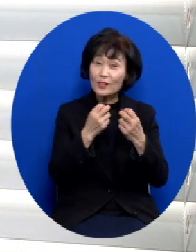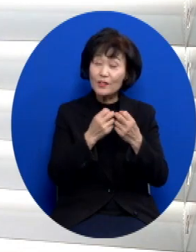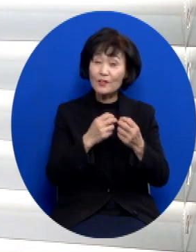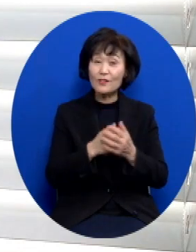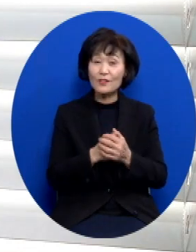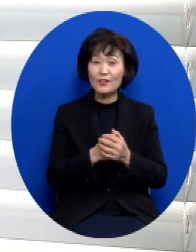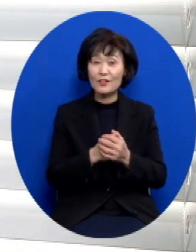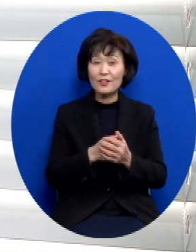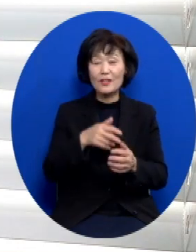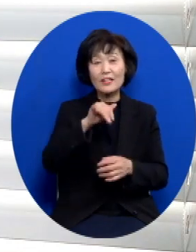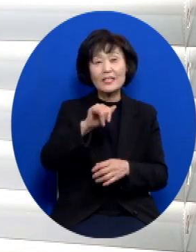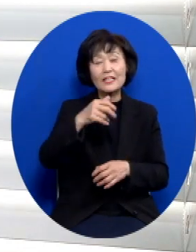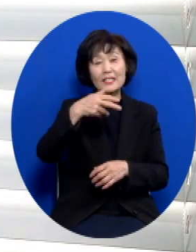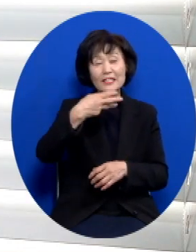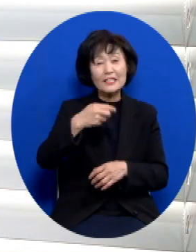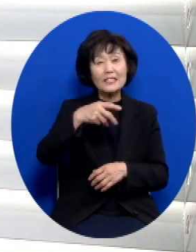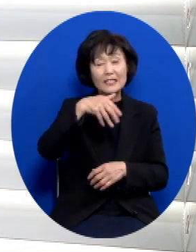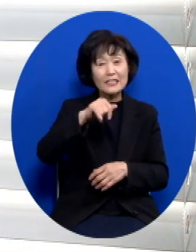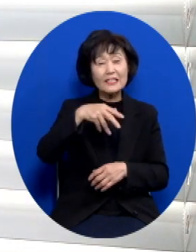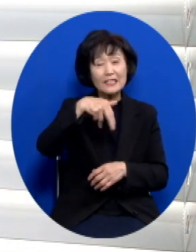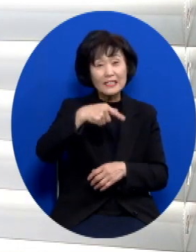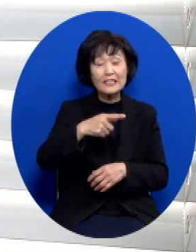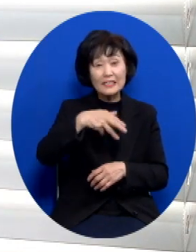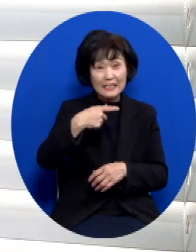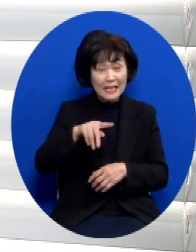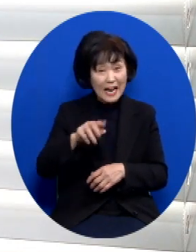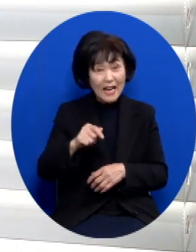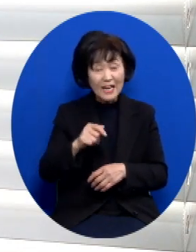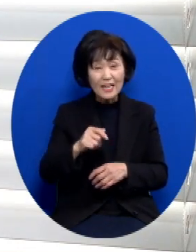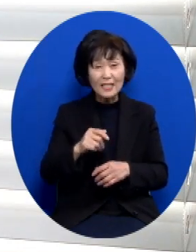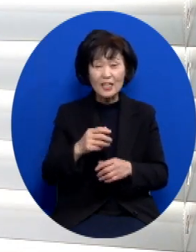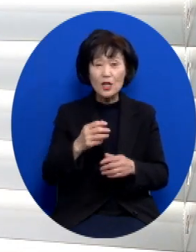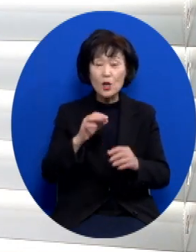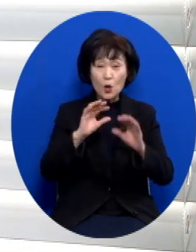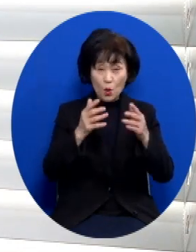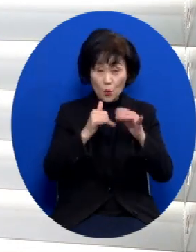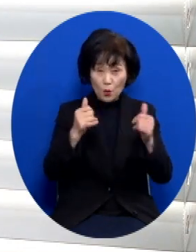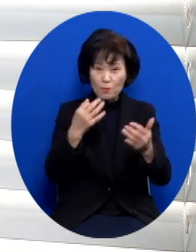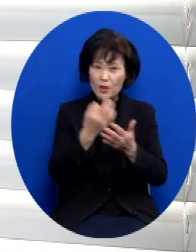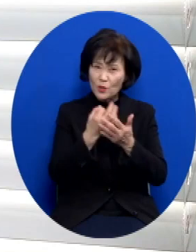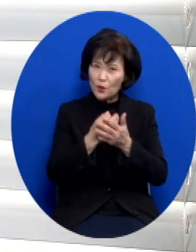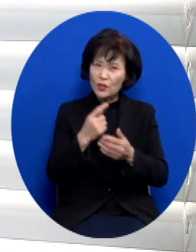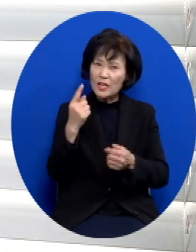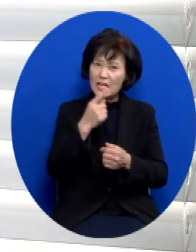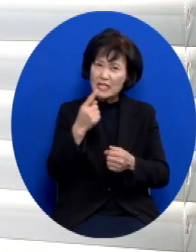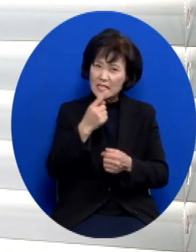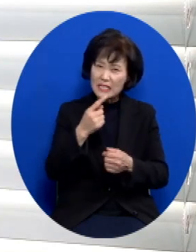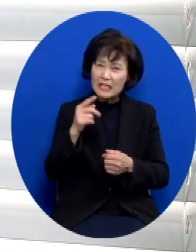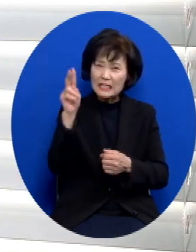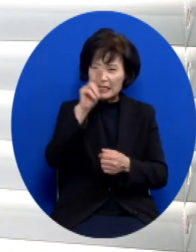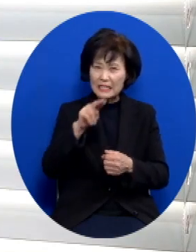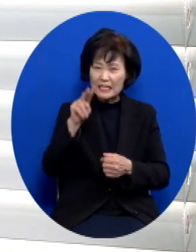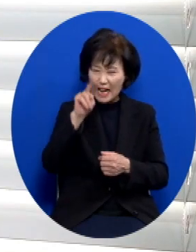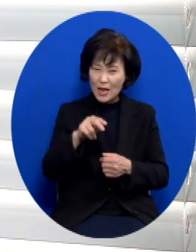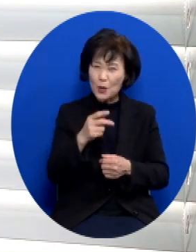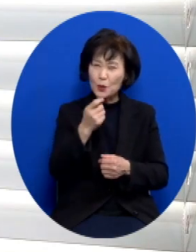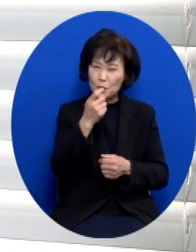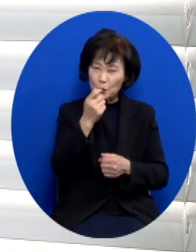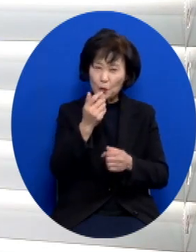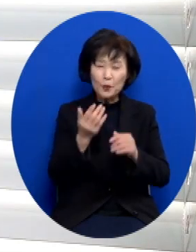키르기스탄은 이제 GNP 국민소득이 1000달러가 조금 넘은 상태예요. 이제 그러다